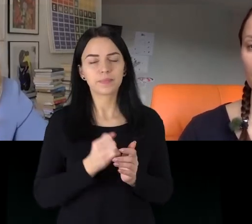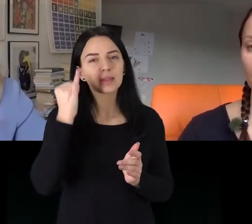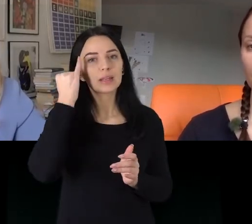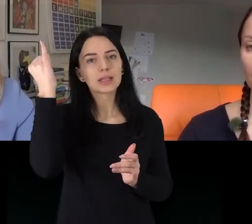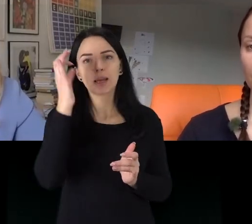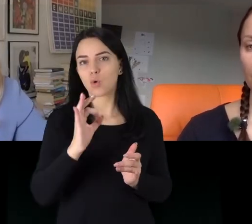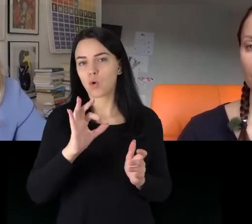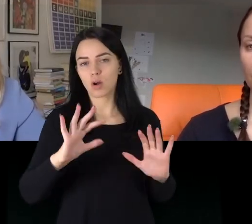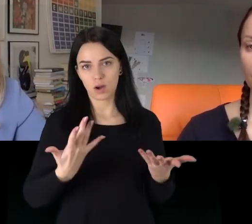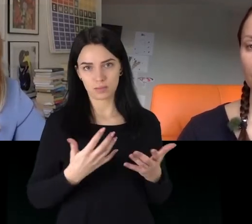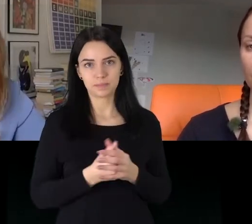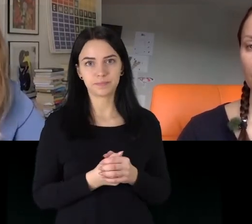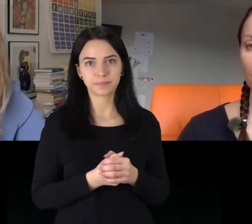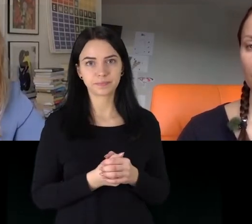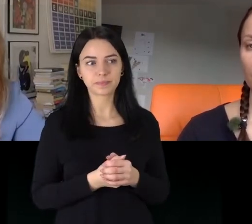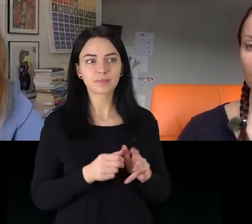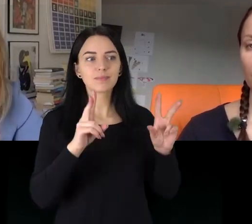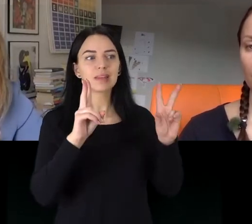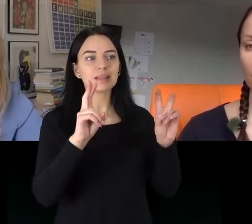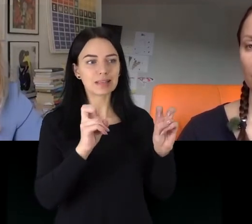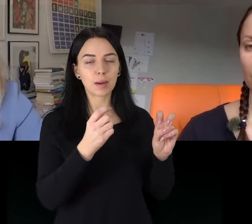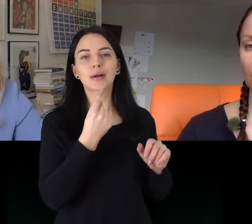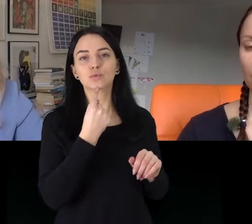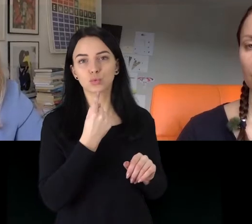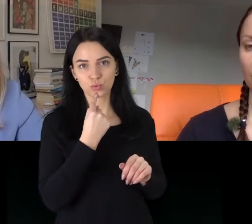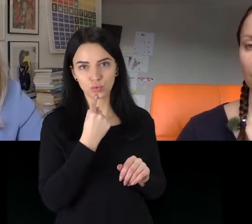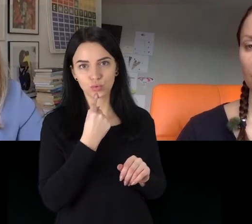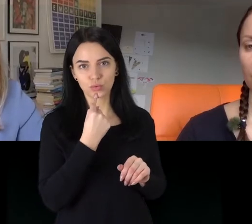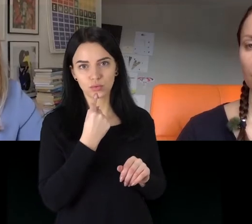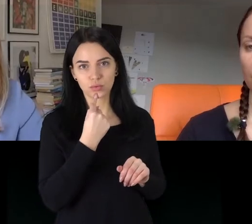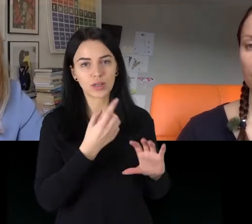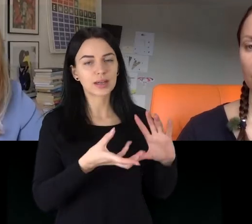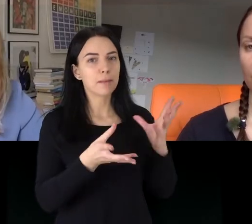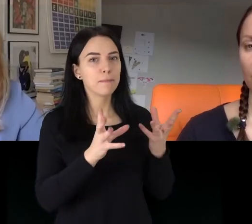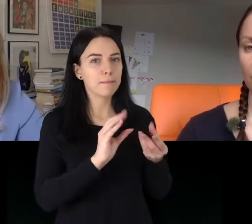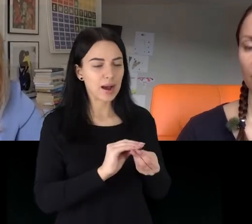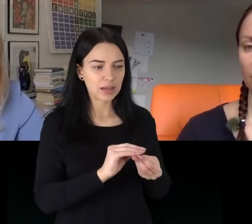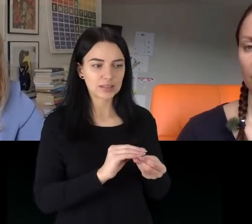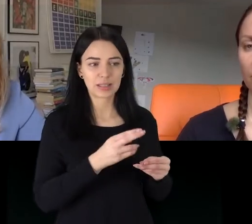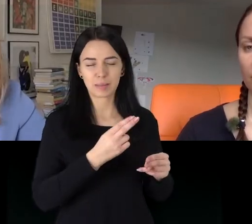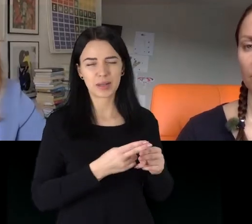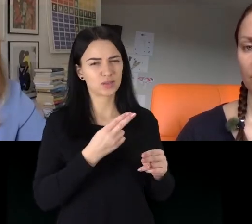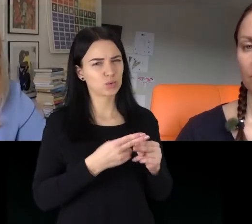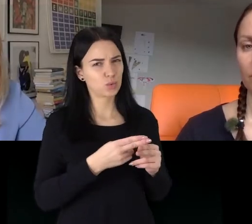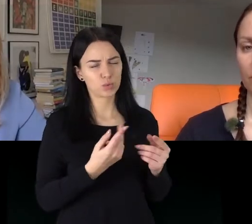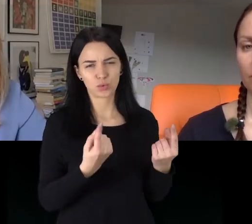kad tema yra sunki, pasekmės yra ypatingai